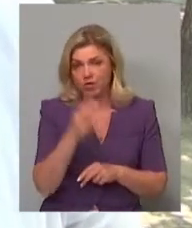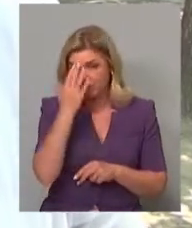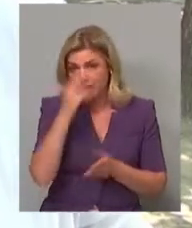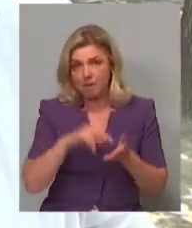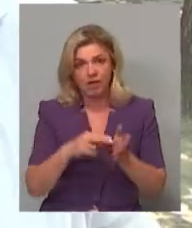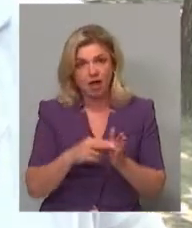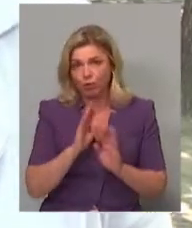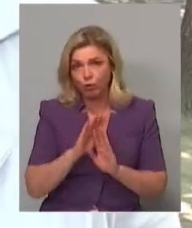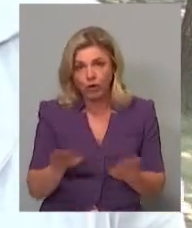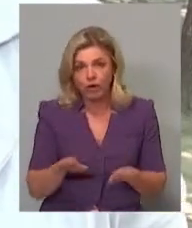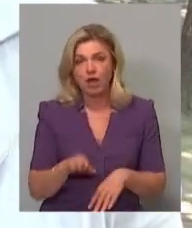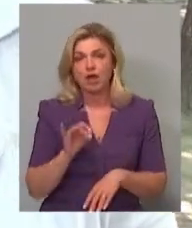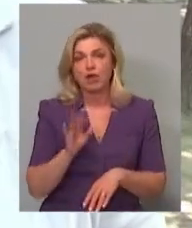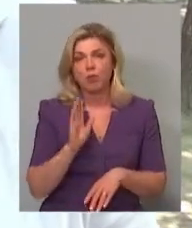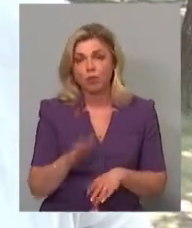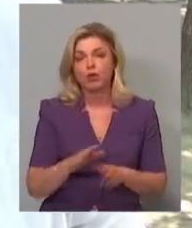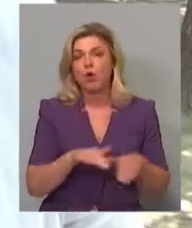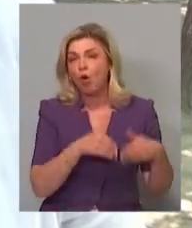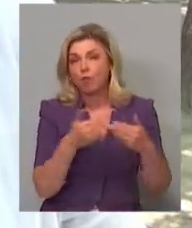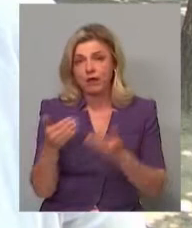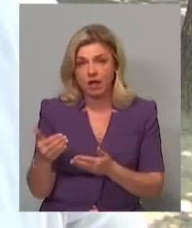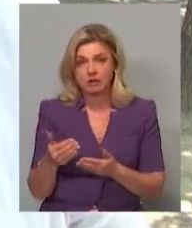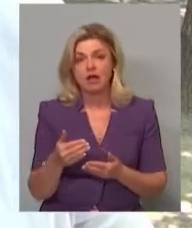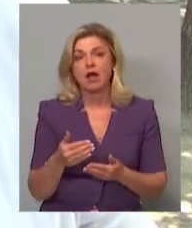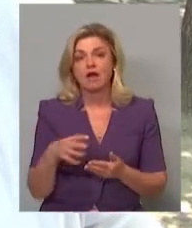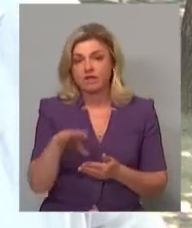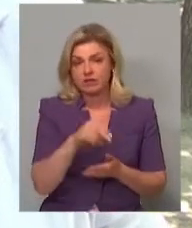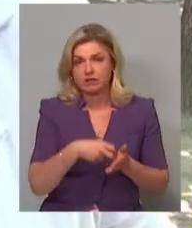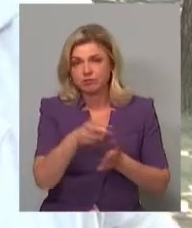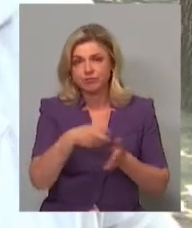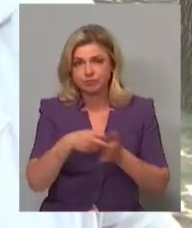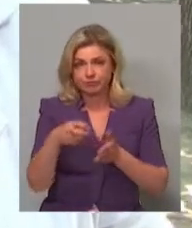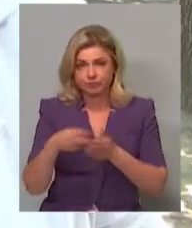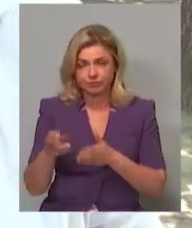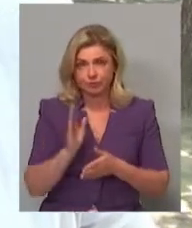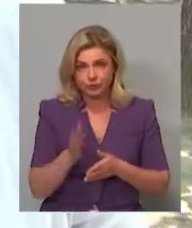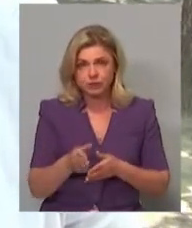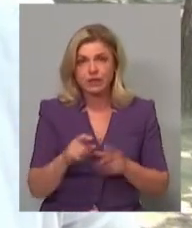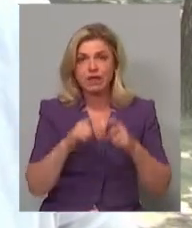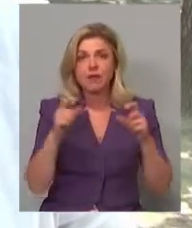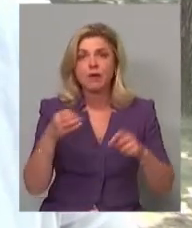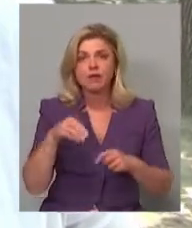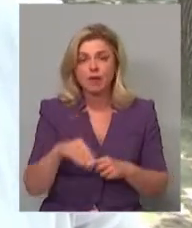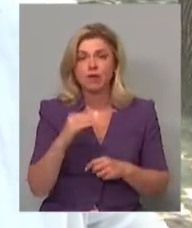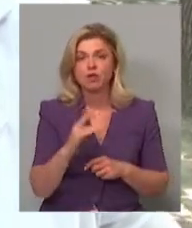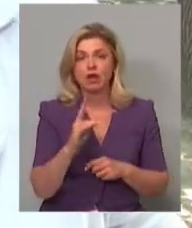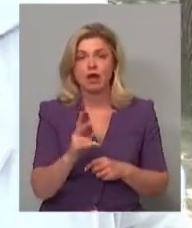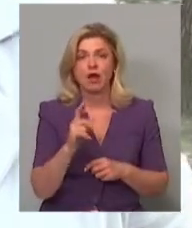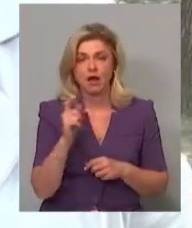свою чергу ми звернемося до всіх органів, в свою чергу ми напишемо листа до департаменту ЖКХ.